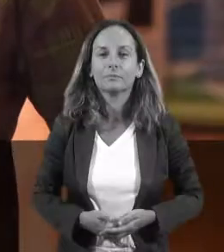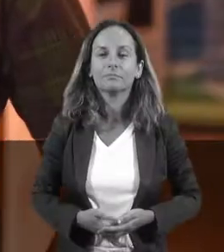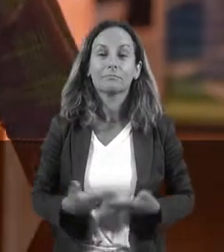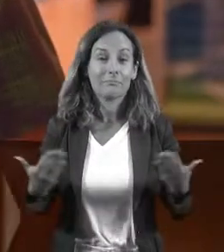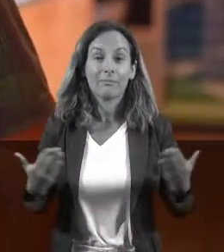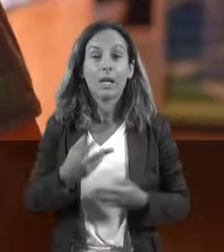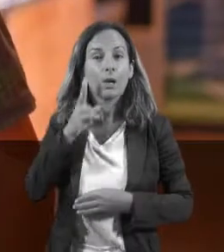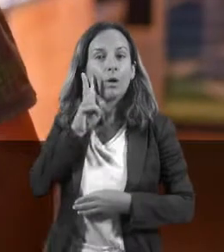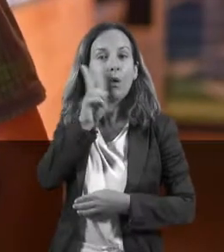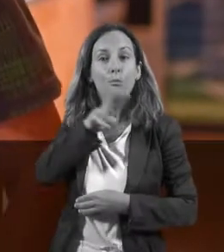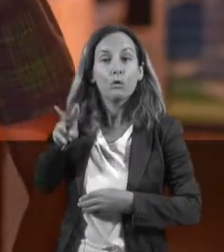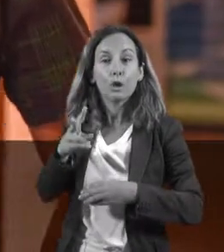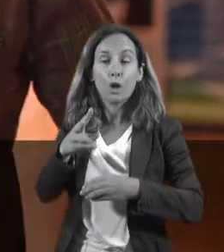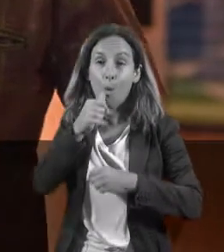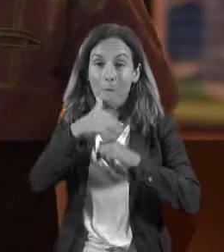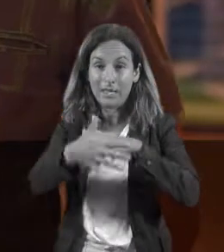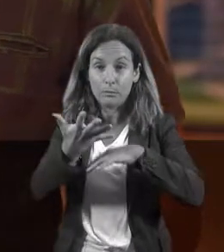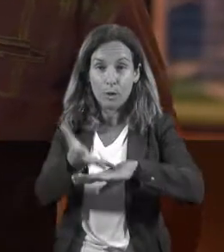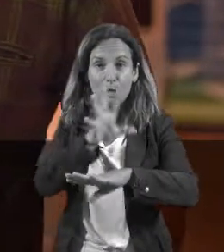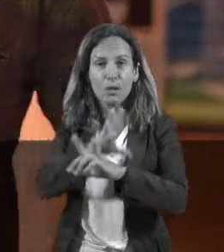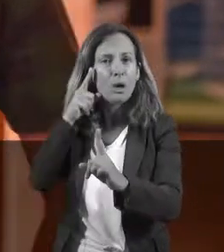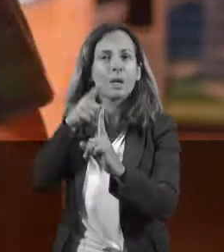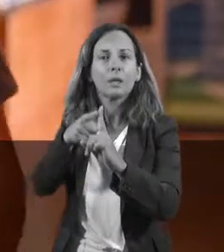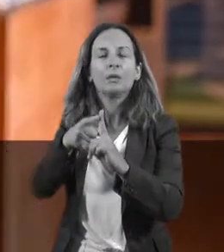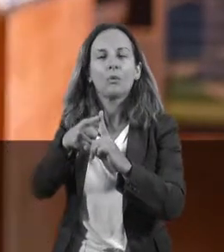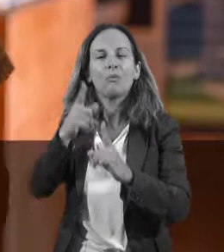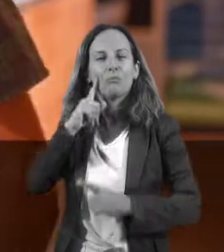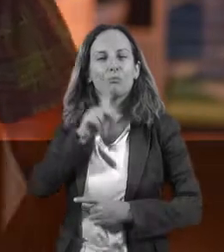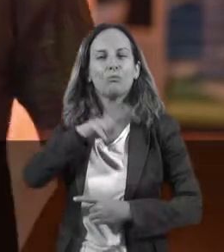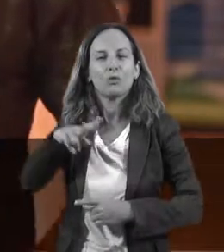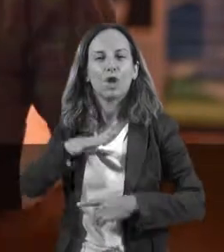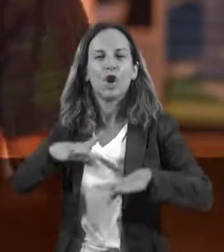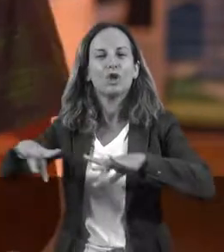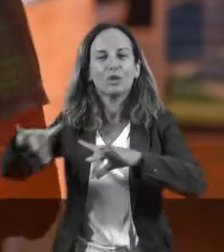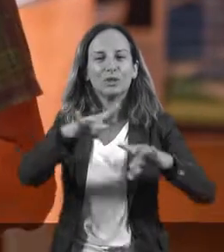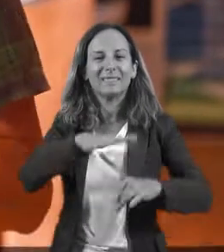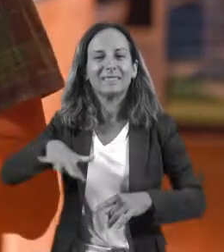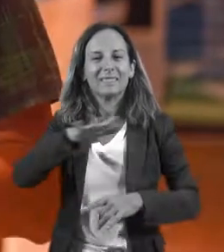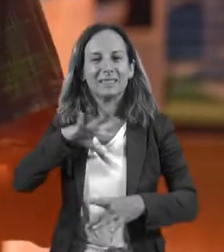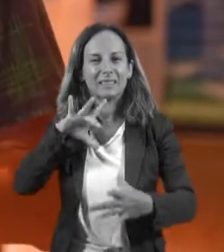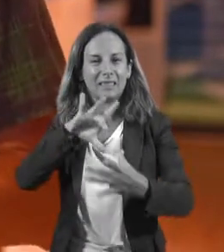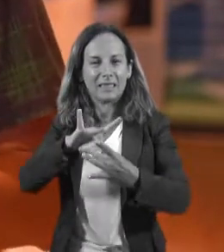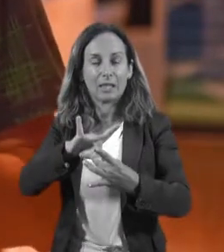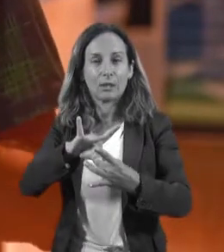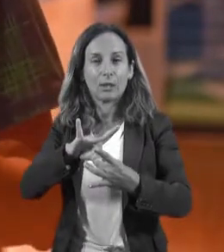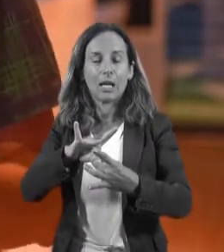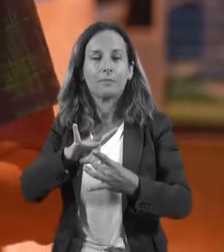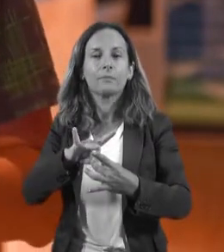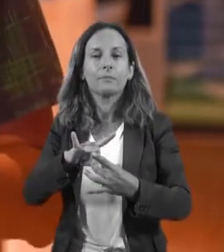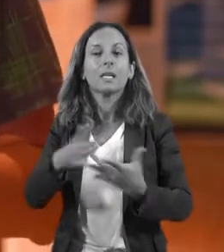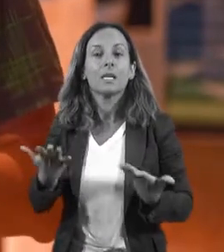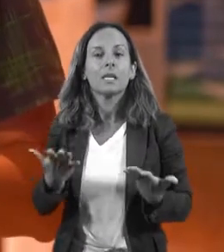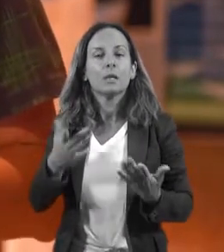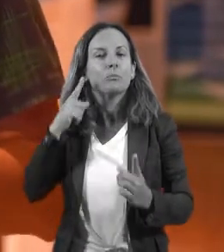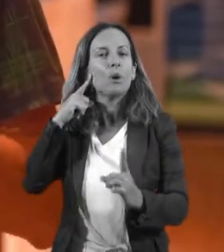Bé, doncs el Museu Marítim de Mallorca pretén ser un museu territorial. Llavors, com s'expressa això? S'expressa de la manera que volem,